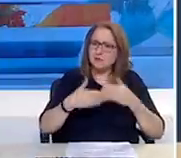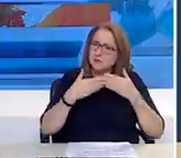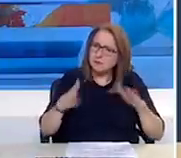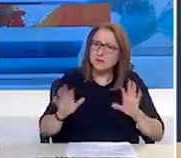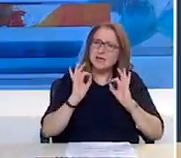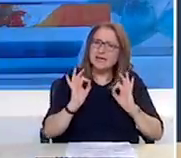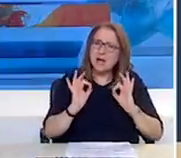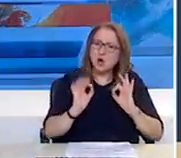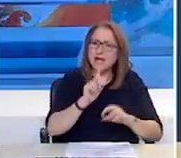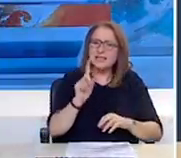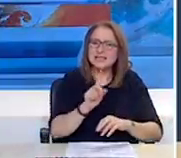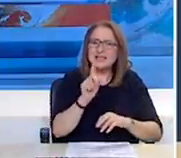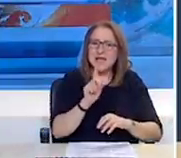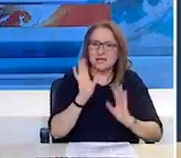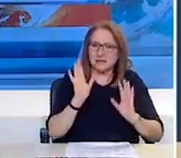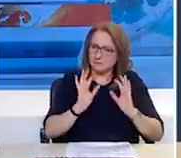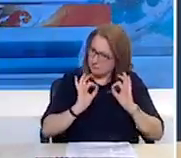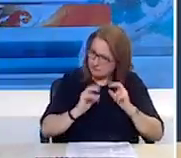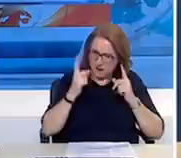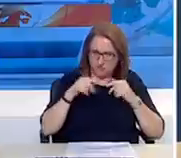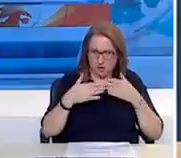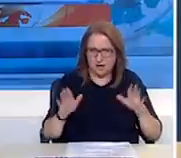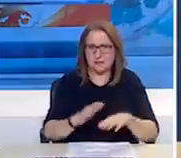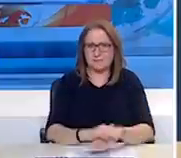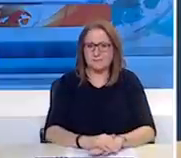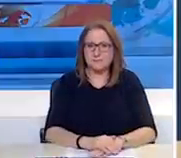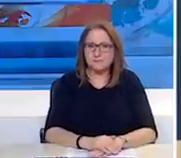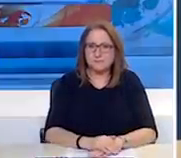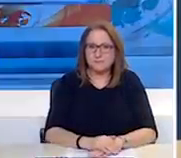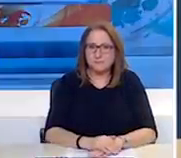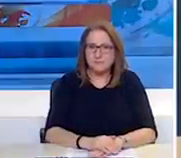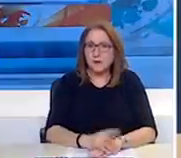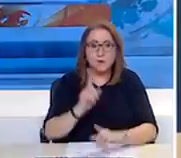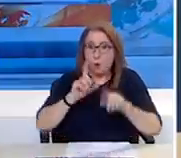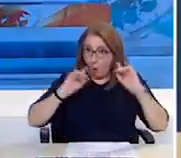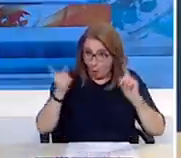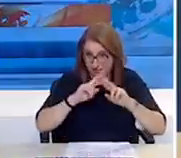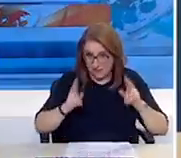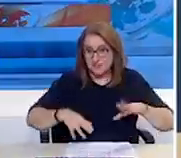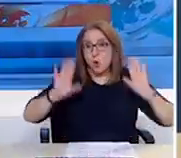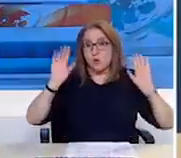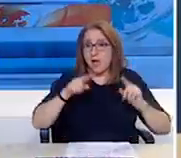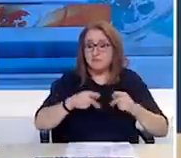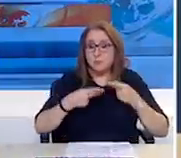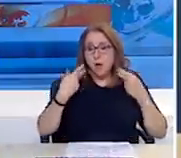καταστημάτων τις Κυριακές. Επίσης, στους ανελκυστήρες επιτρέπεται μόνο 40% από